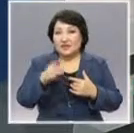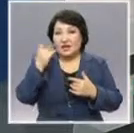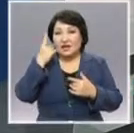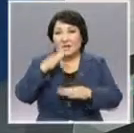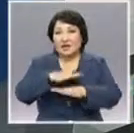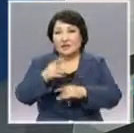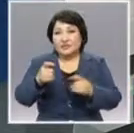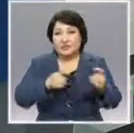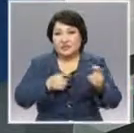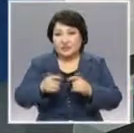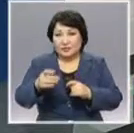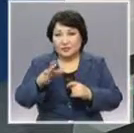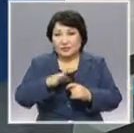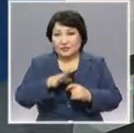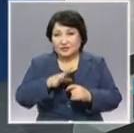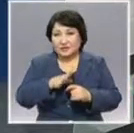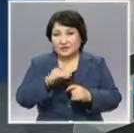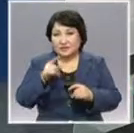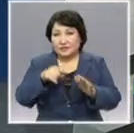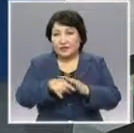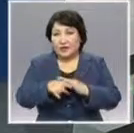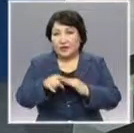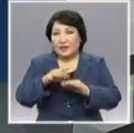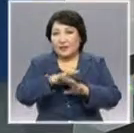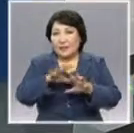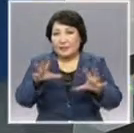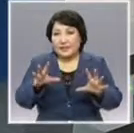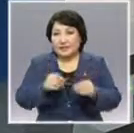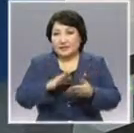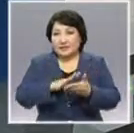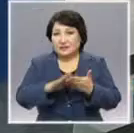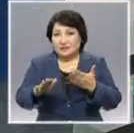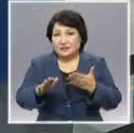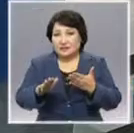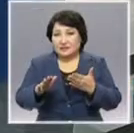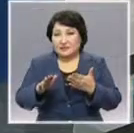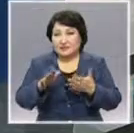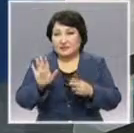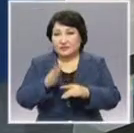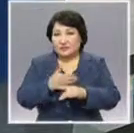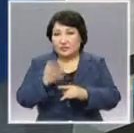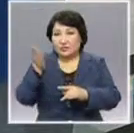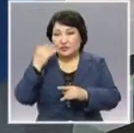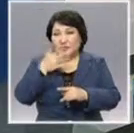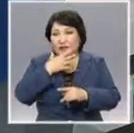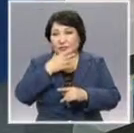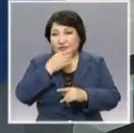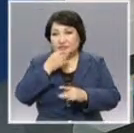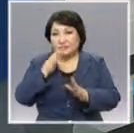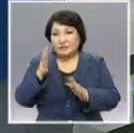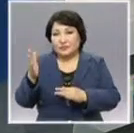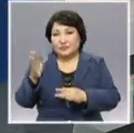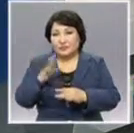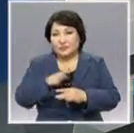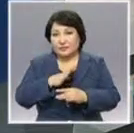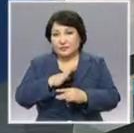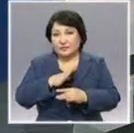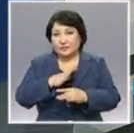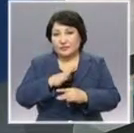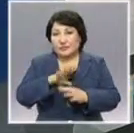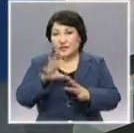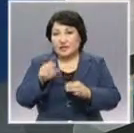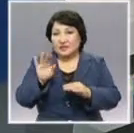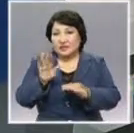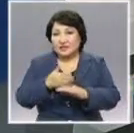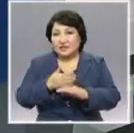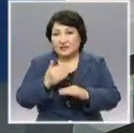әкімшілігі орналасқан. Соның бәрін қазып тастады. Бұрын әп-әдемі жақсы саябақ еді. Соның бордюрларын алып тастады,